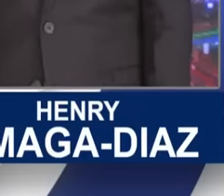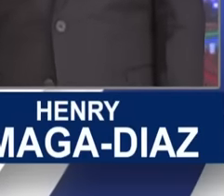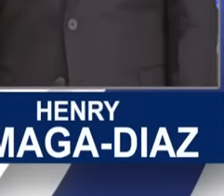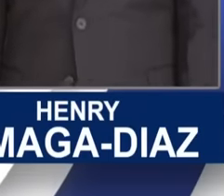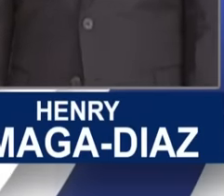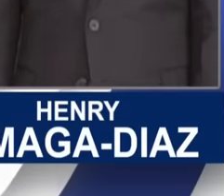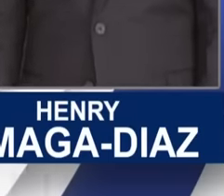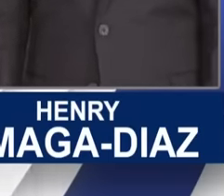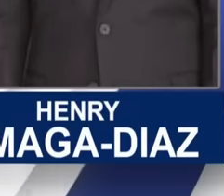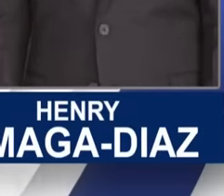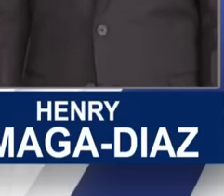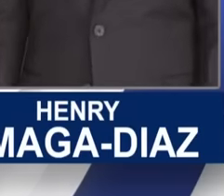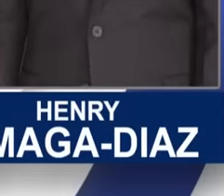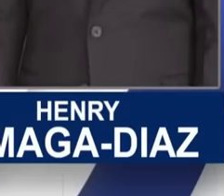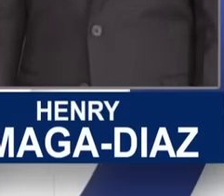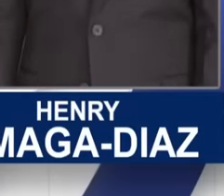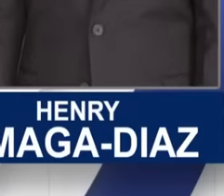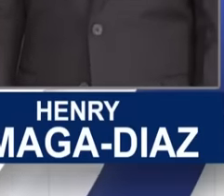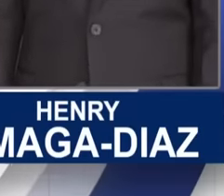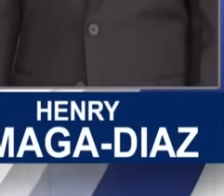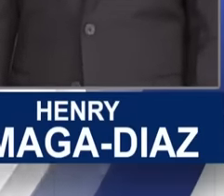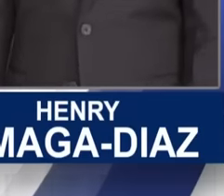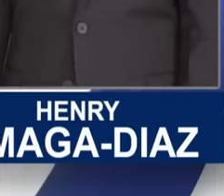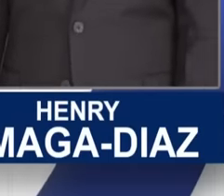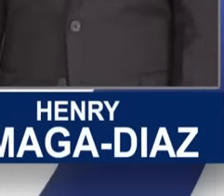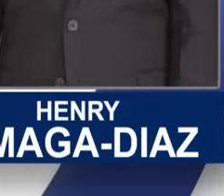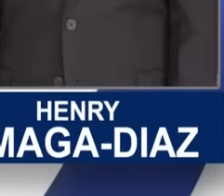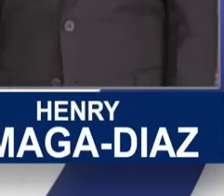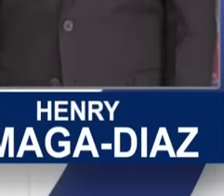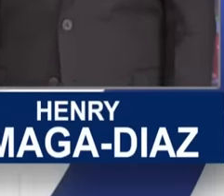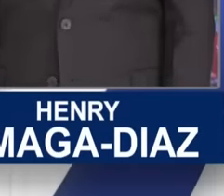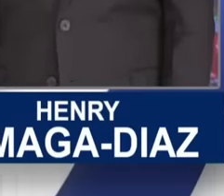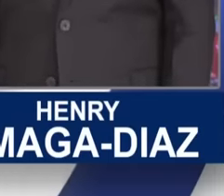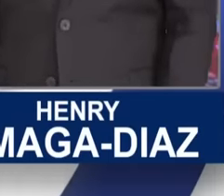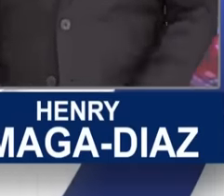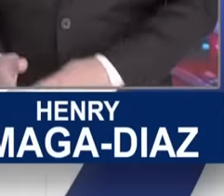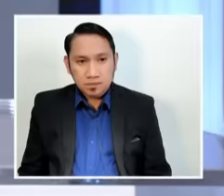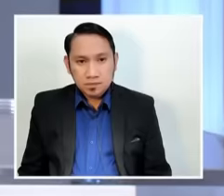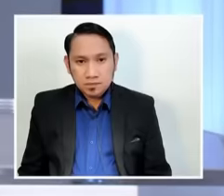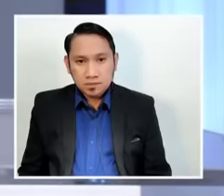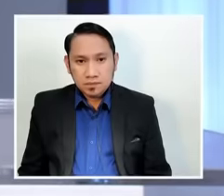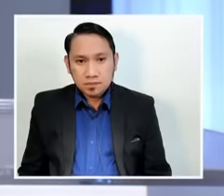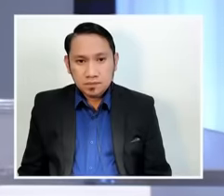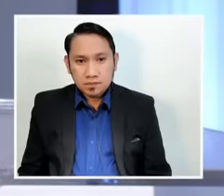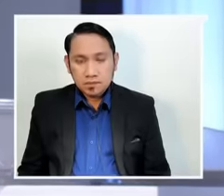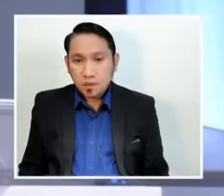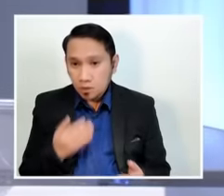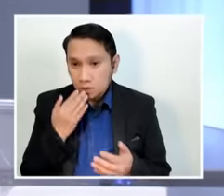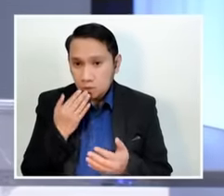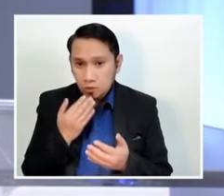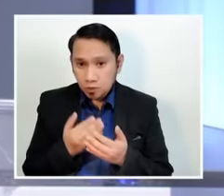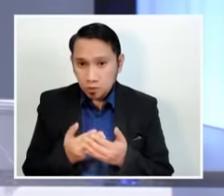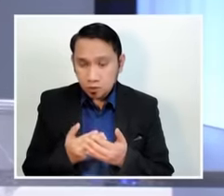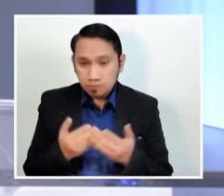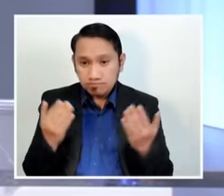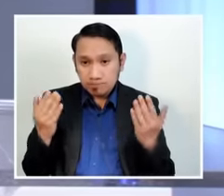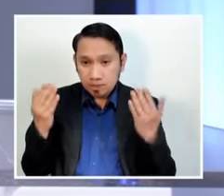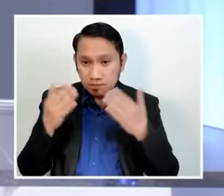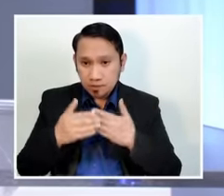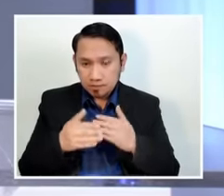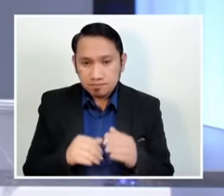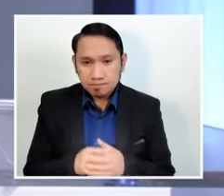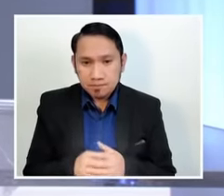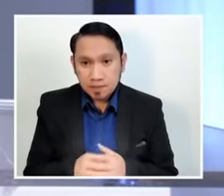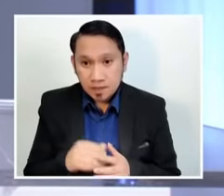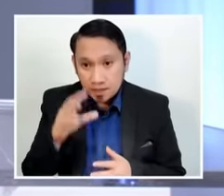telebisyon dahil sensitibo ang balitang inyong mapapanood. Nailigtas na ang lalaki na umakyat sa poste